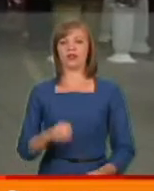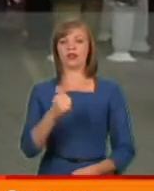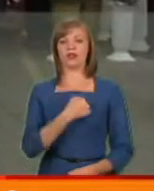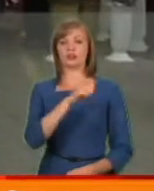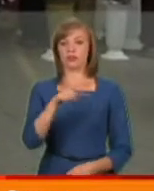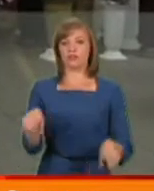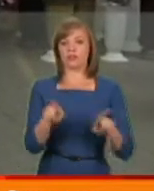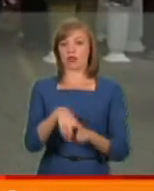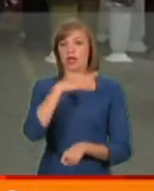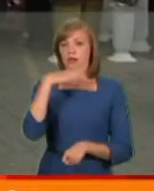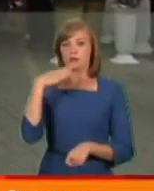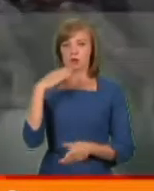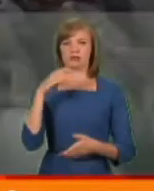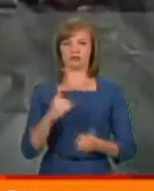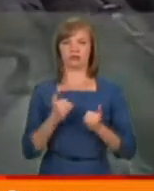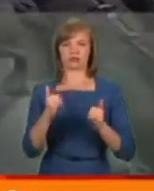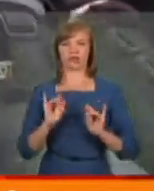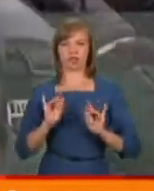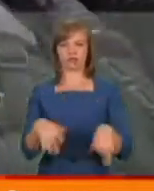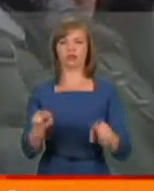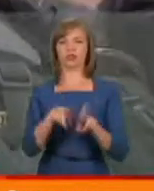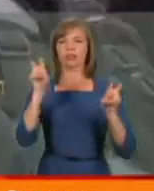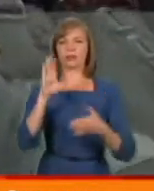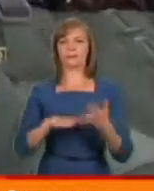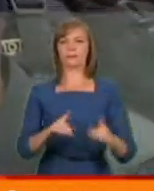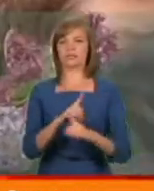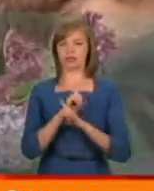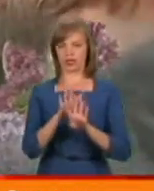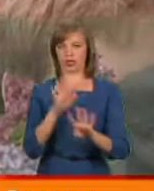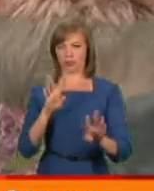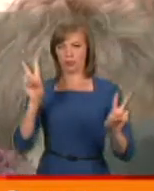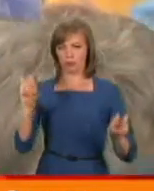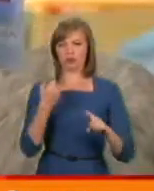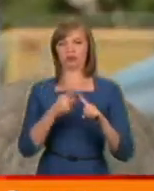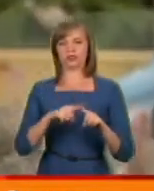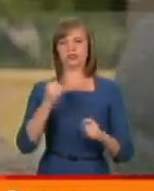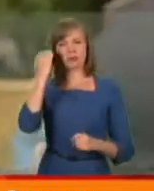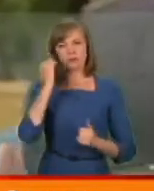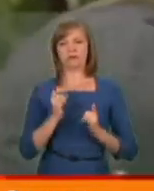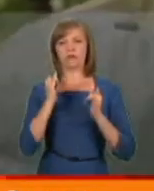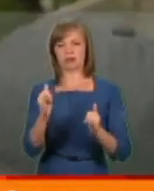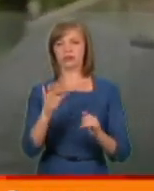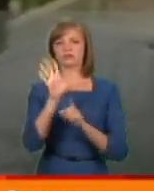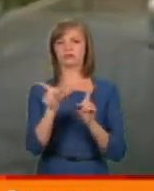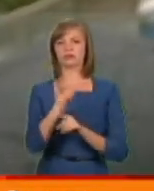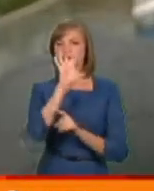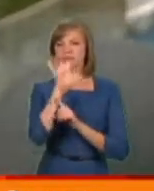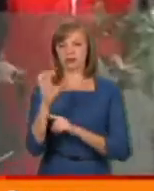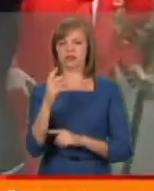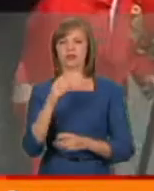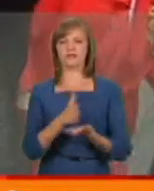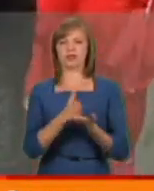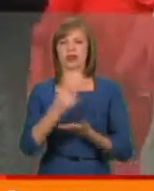Силовиків аж так багато через акцію за назвою «Безсмертний полк». Це пам'ятна хода зі світлинами ветеранів Другої